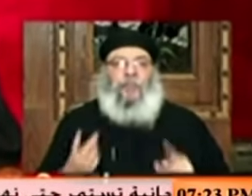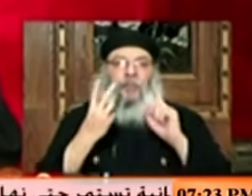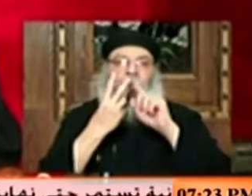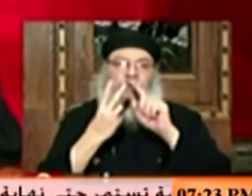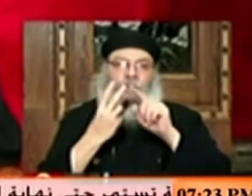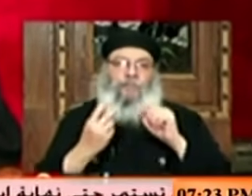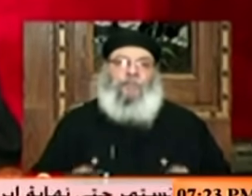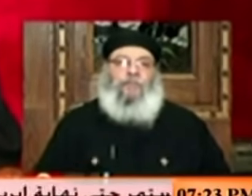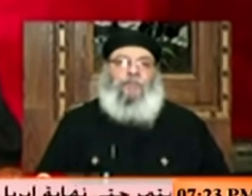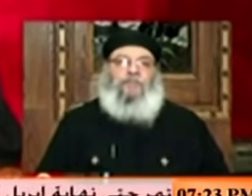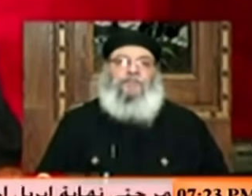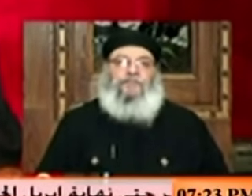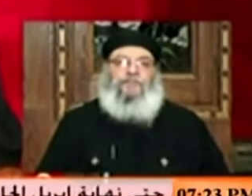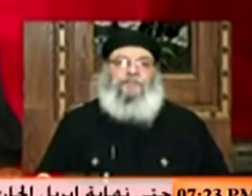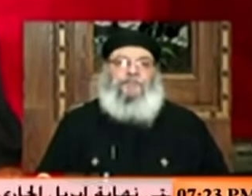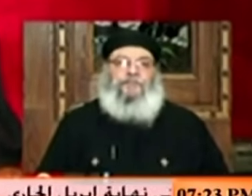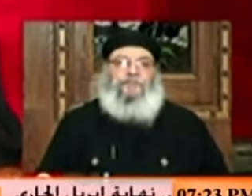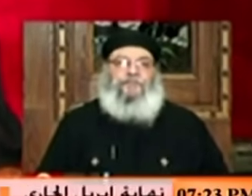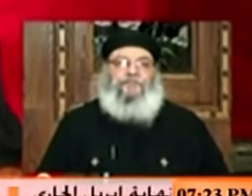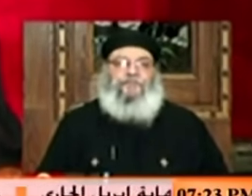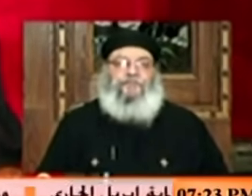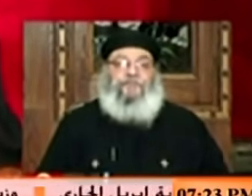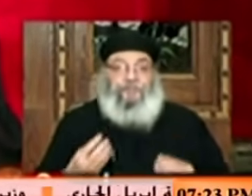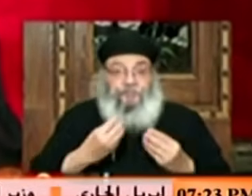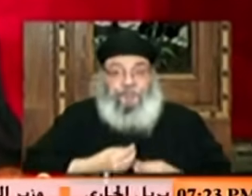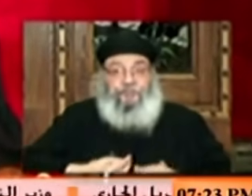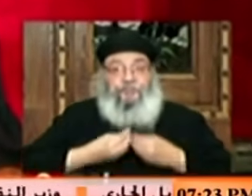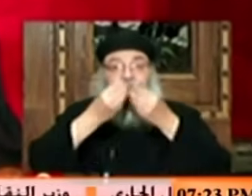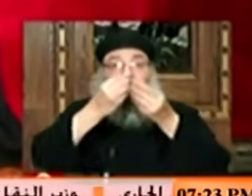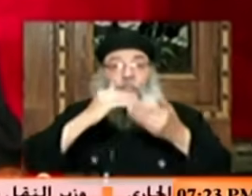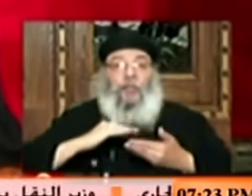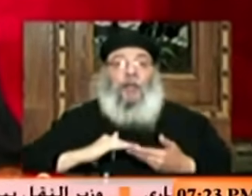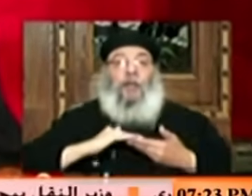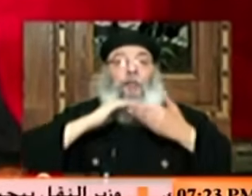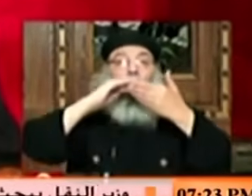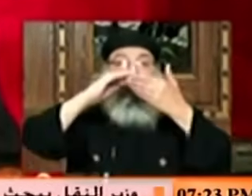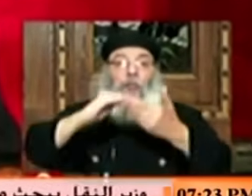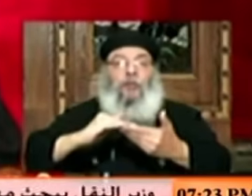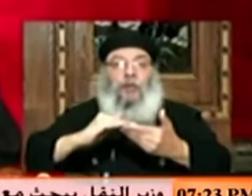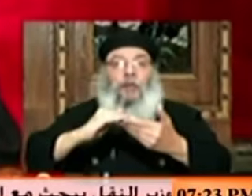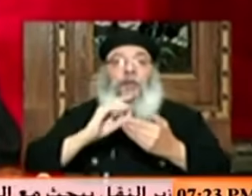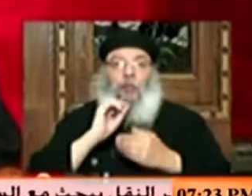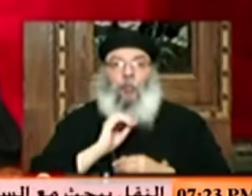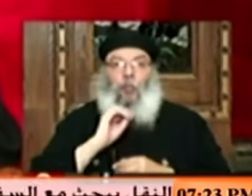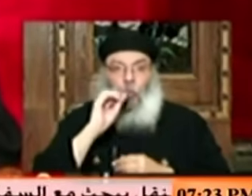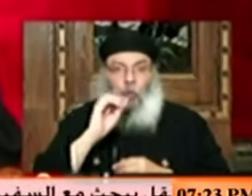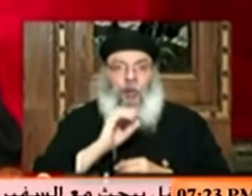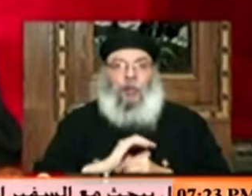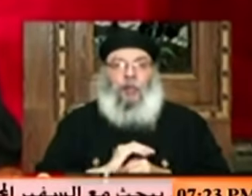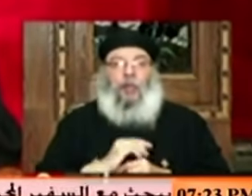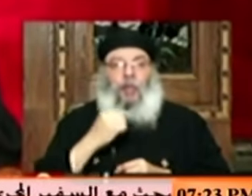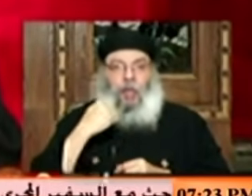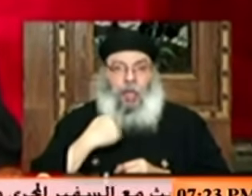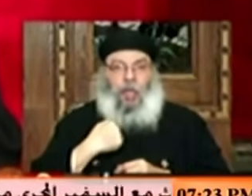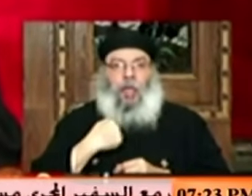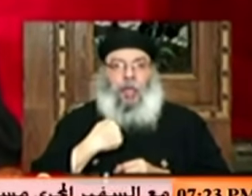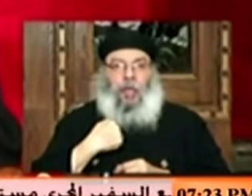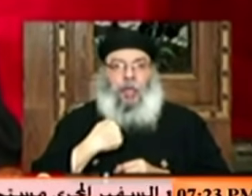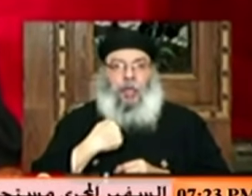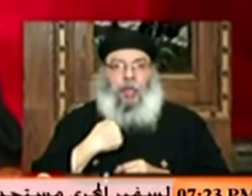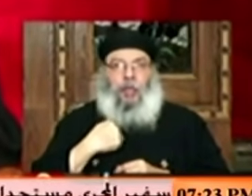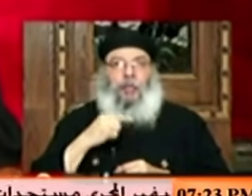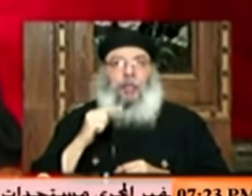نمره اين انك تقدم الخدمه ولسان حالك بيقول انا